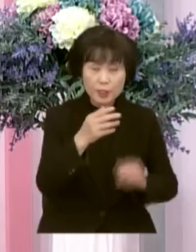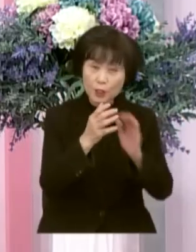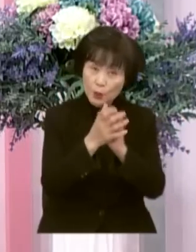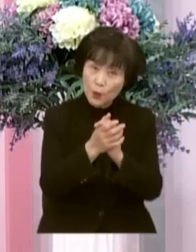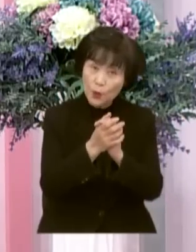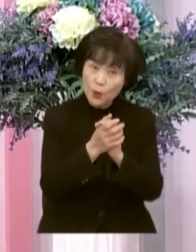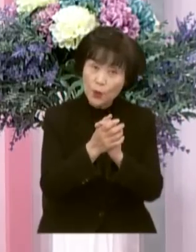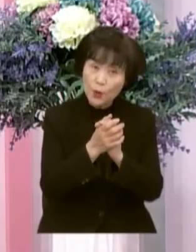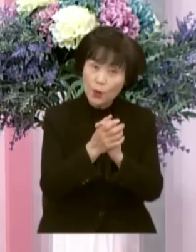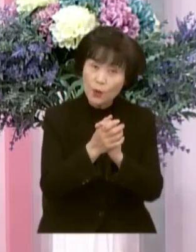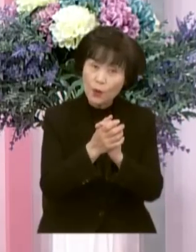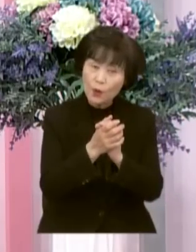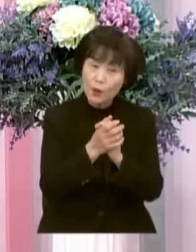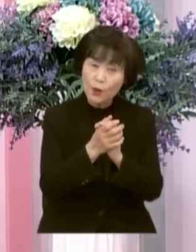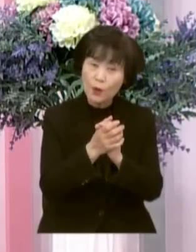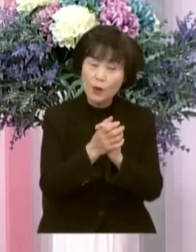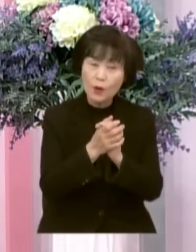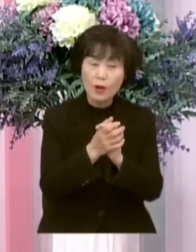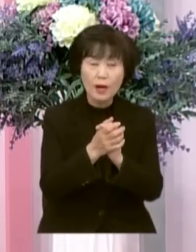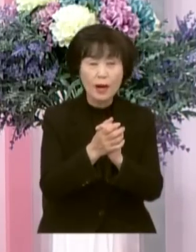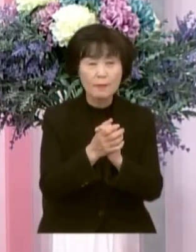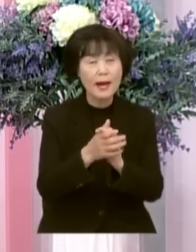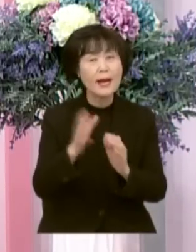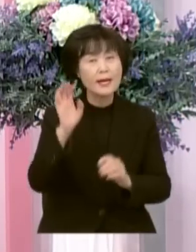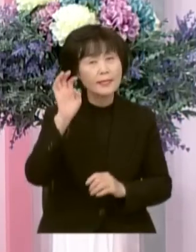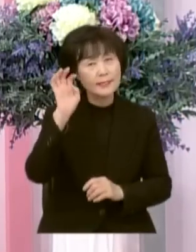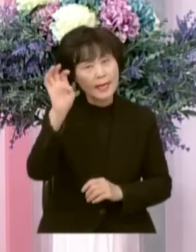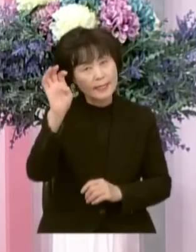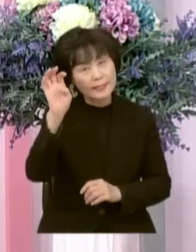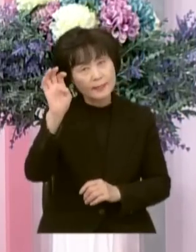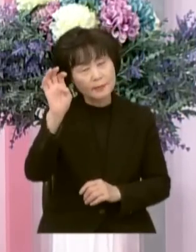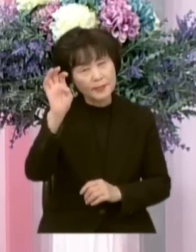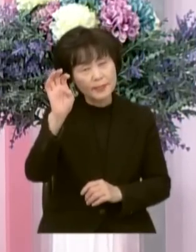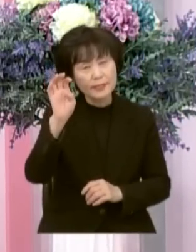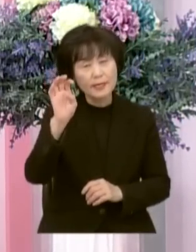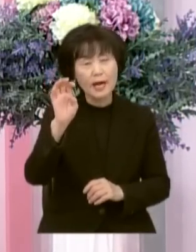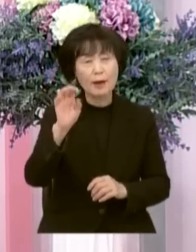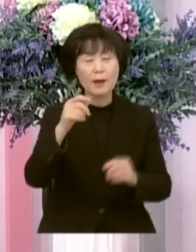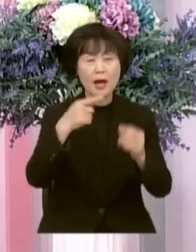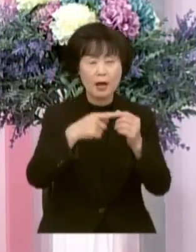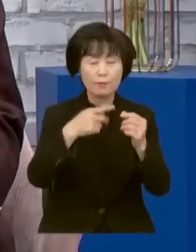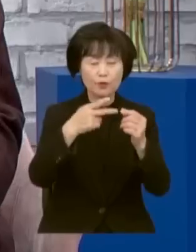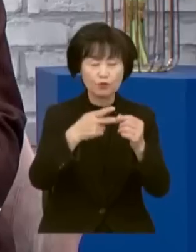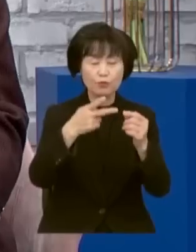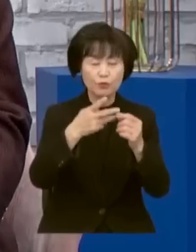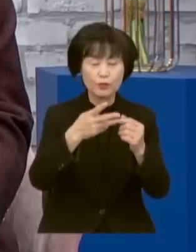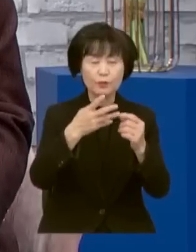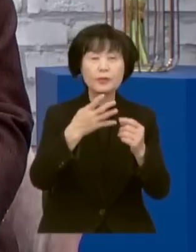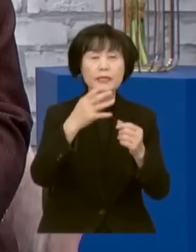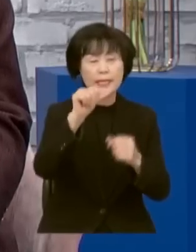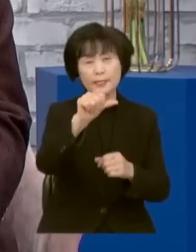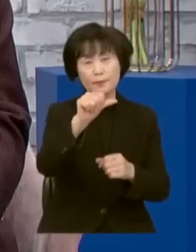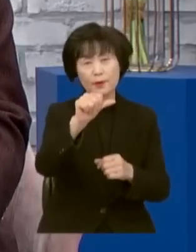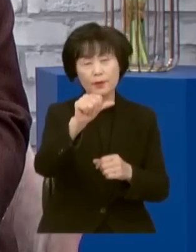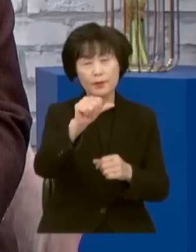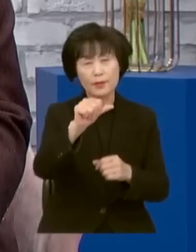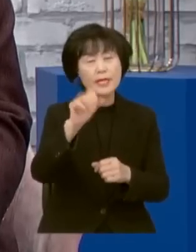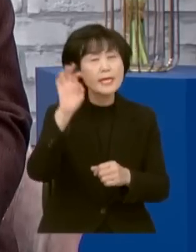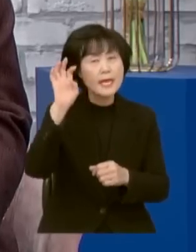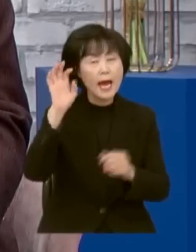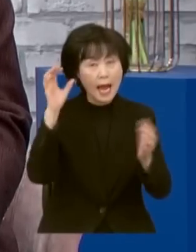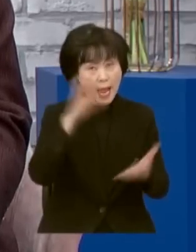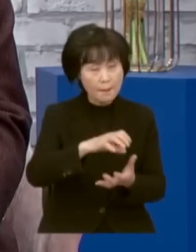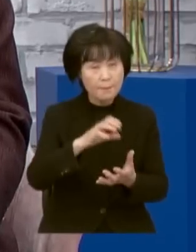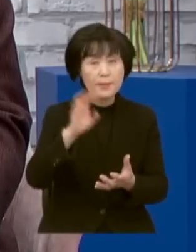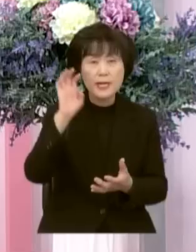그거를 한 적어도요 다섯 번은 했던 것 같아요. 그래요? 40일을 다섯 번 이상 했어요. 그 200일 횟수를 안 세갖고